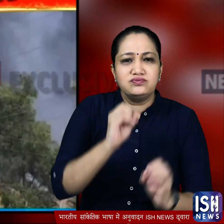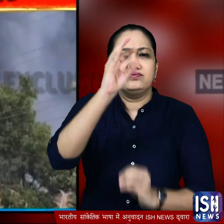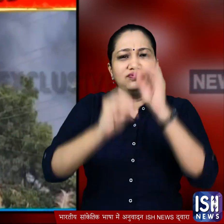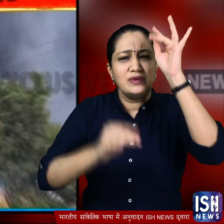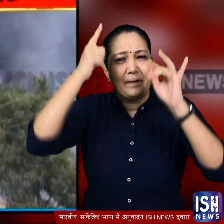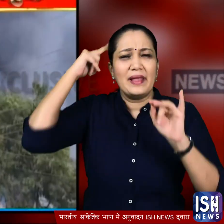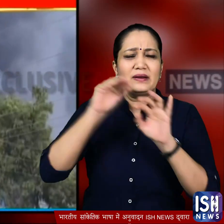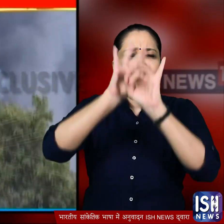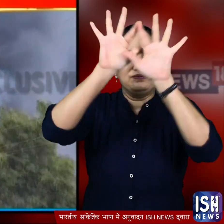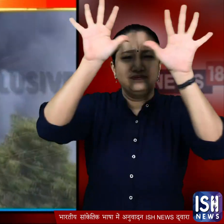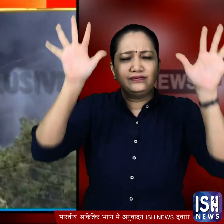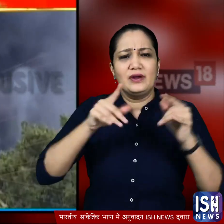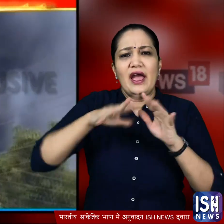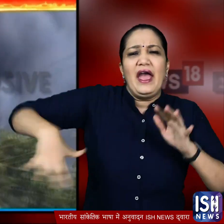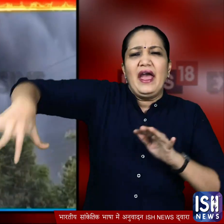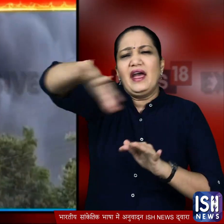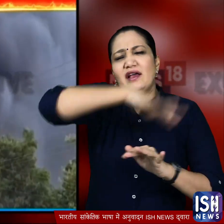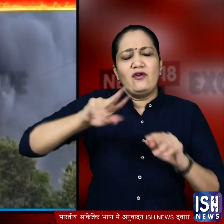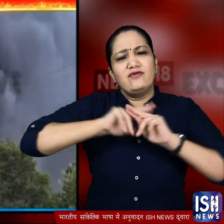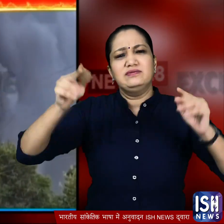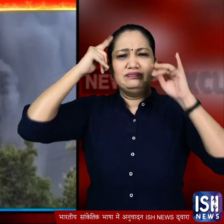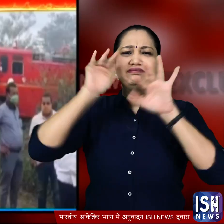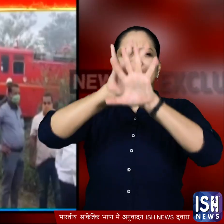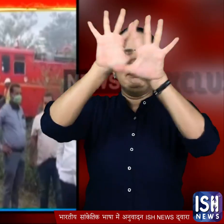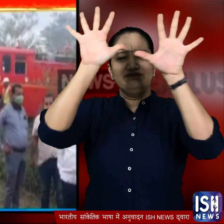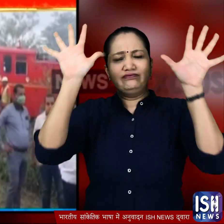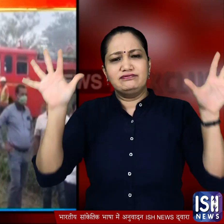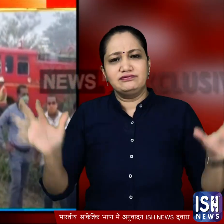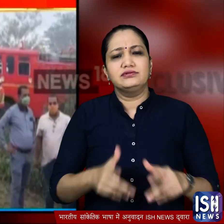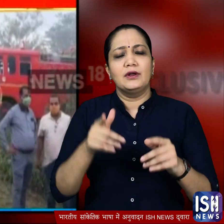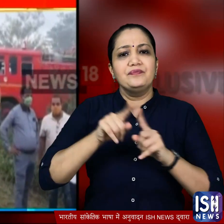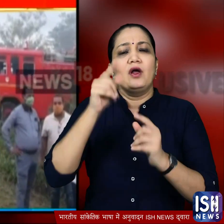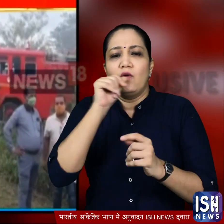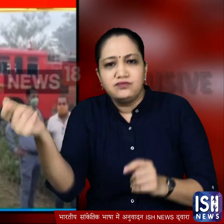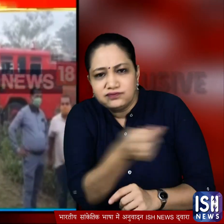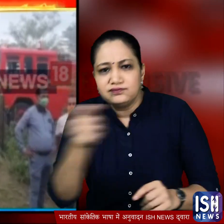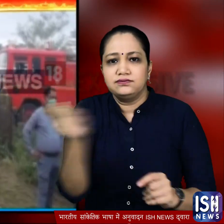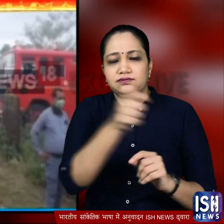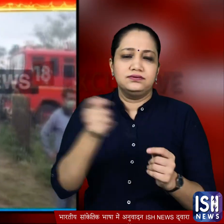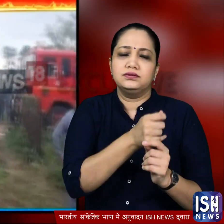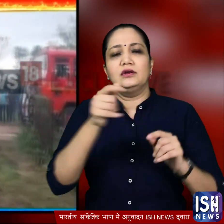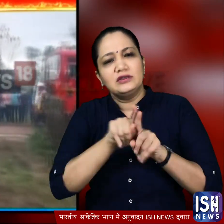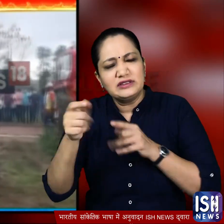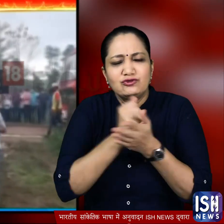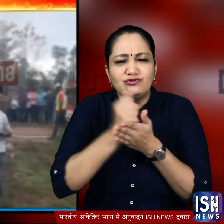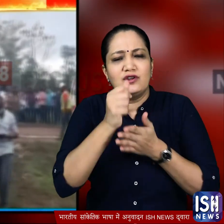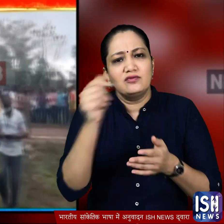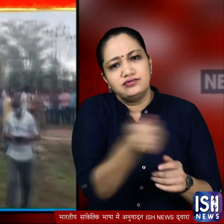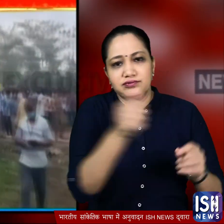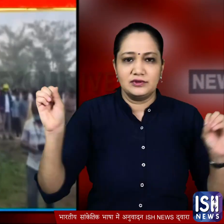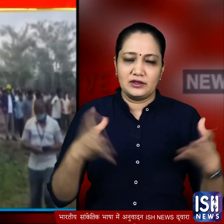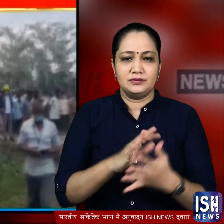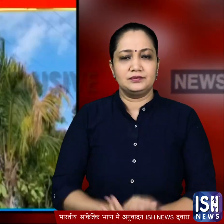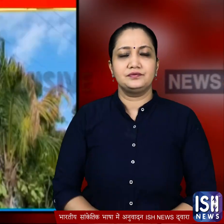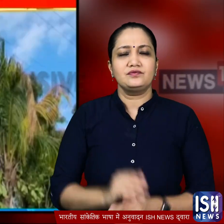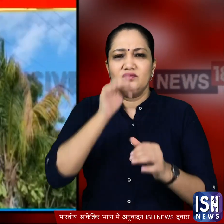निकलने वाले काले धुएं ने आसपास के पूरे इलाके को ढक लिया। जानकारी मिलने पर दमकल की गाड़ियां वहां पहुंची और आग पर काबू पाने का काम